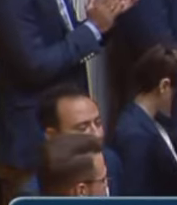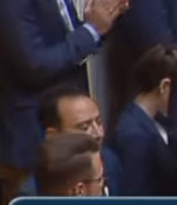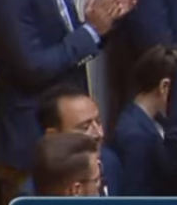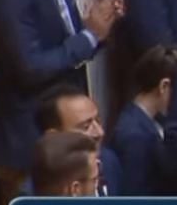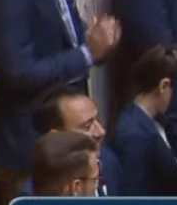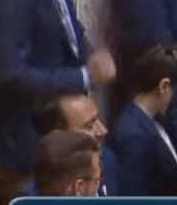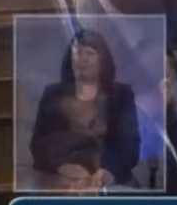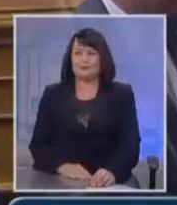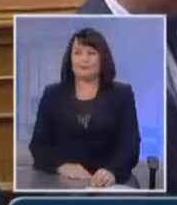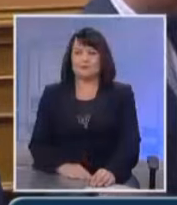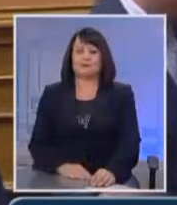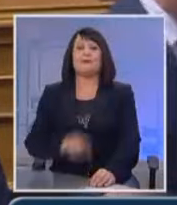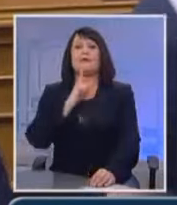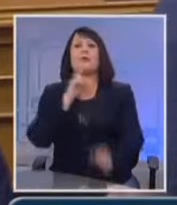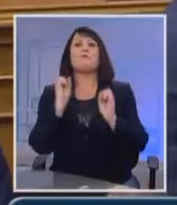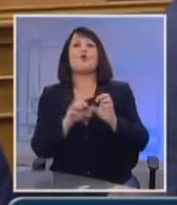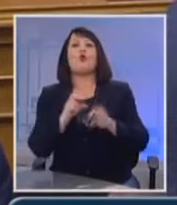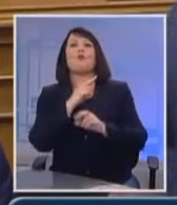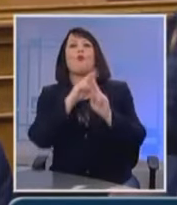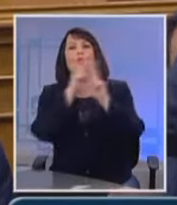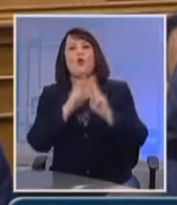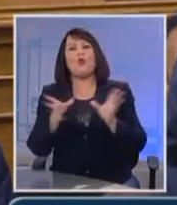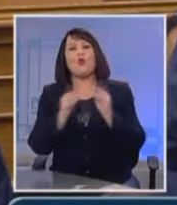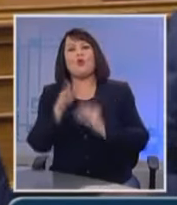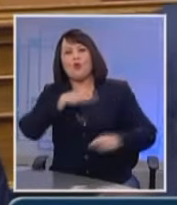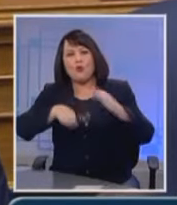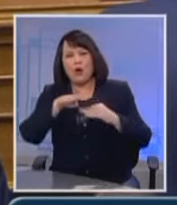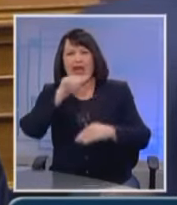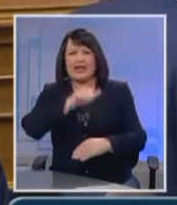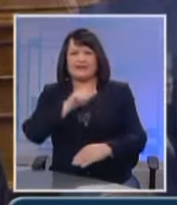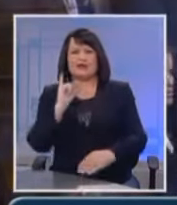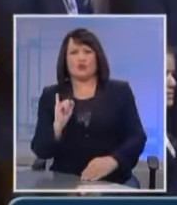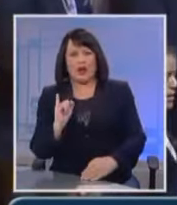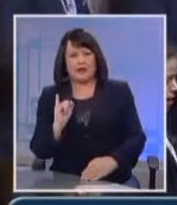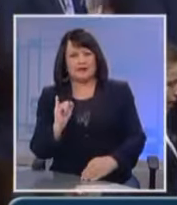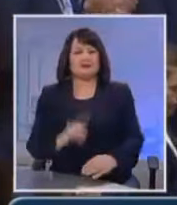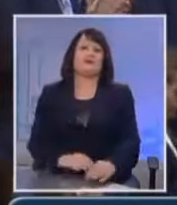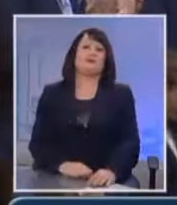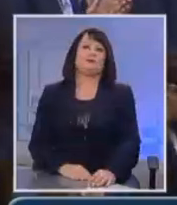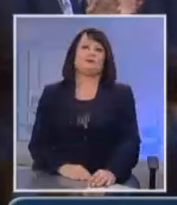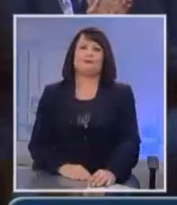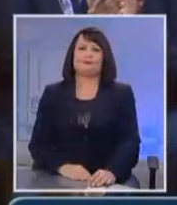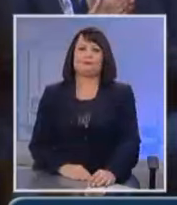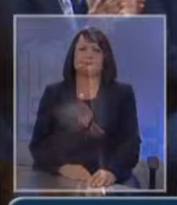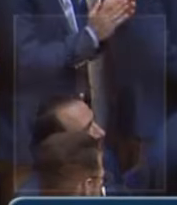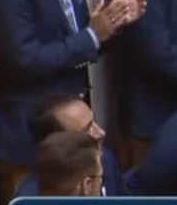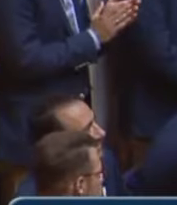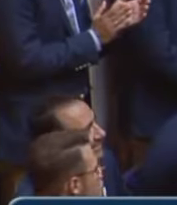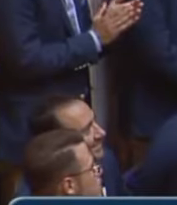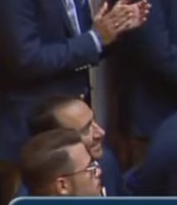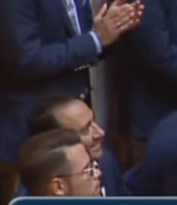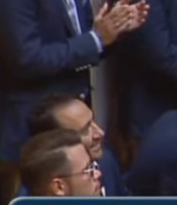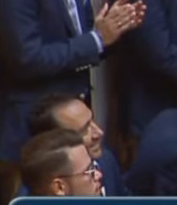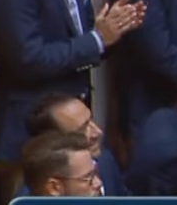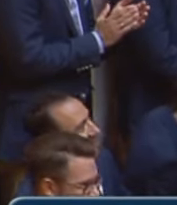όπως και ο Ομοσπονδιακός Προπονητής Κολύμβησης, Αλεξάκης Ιωάννης.